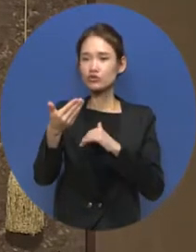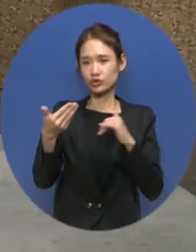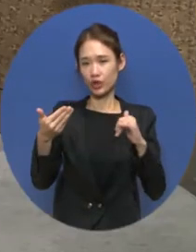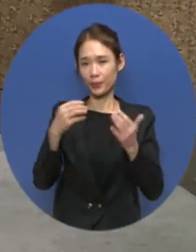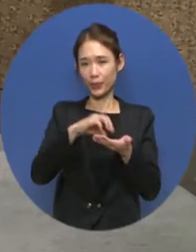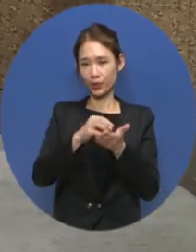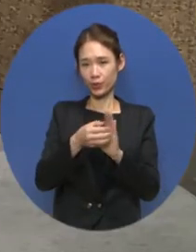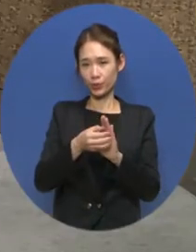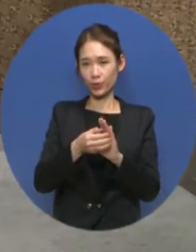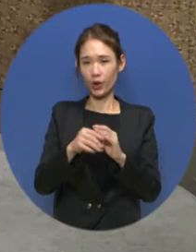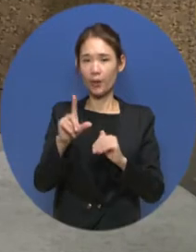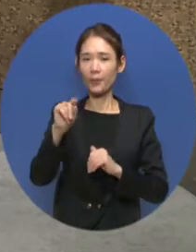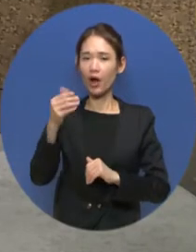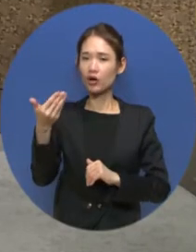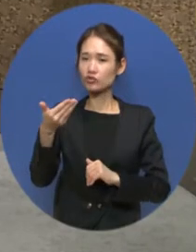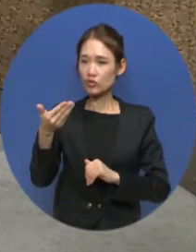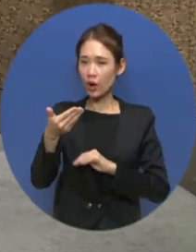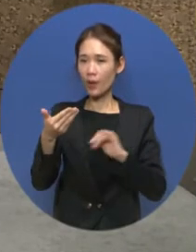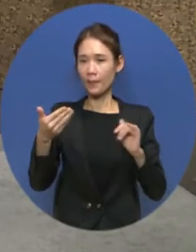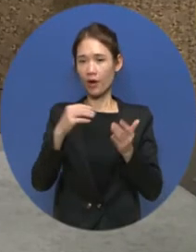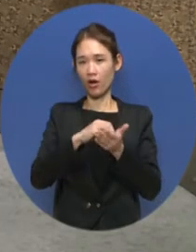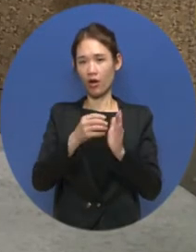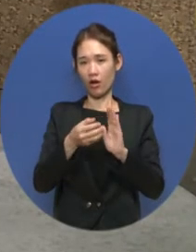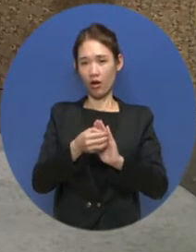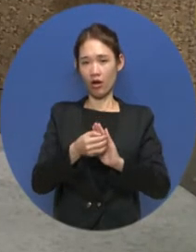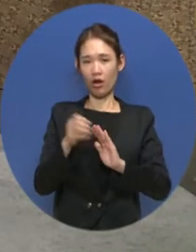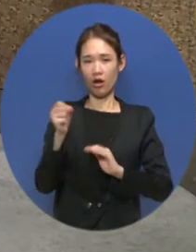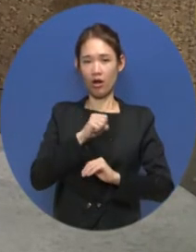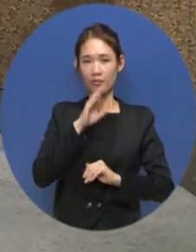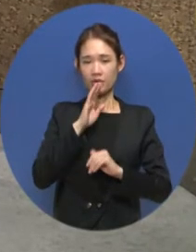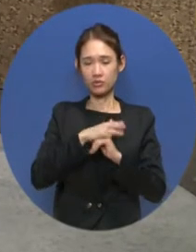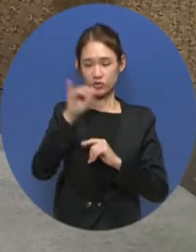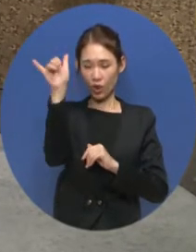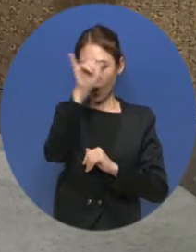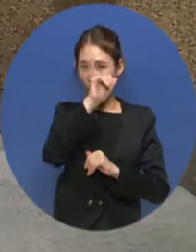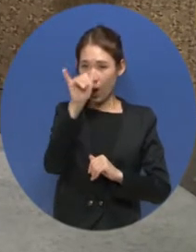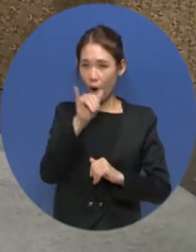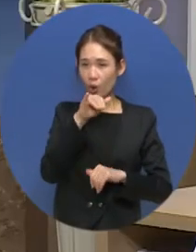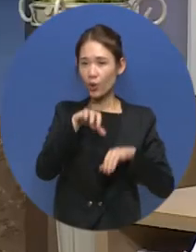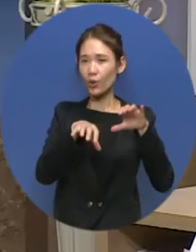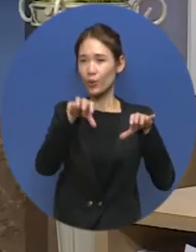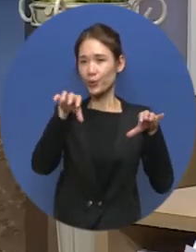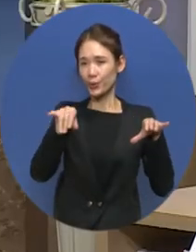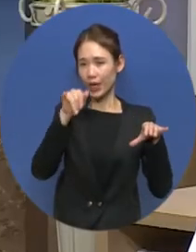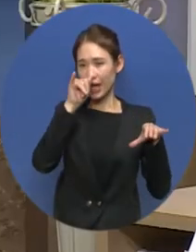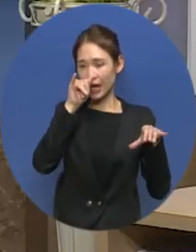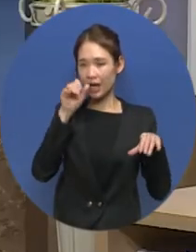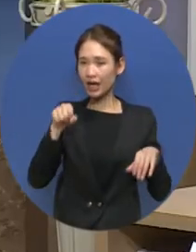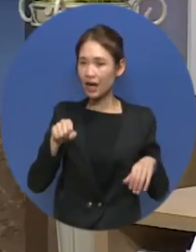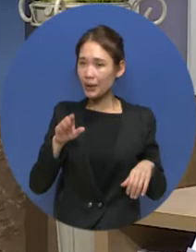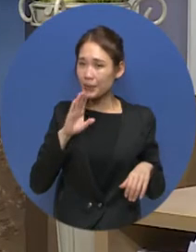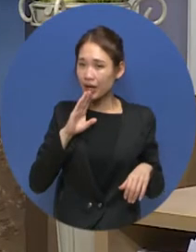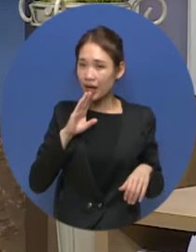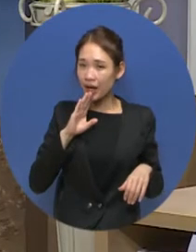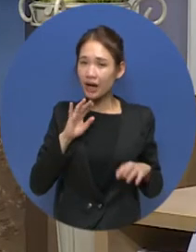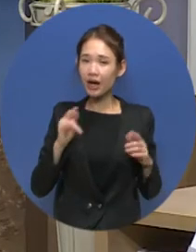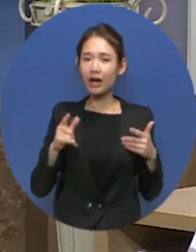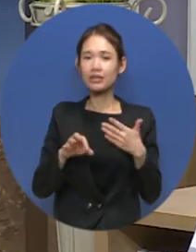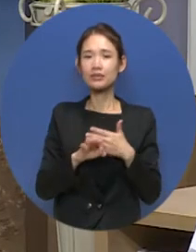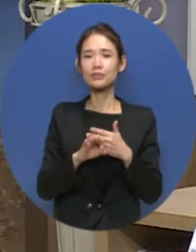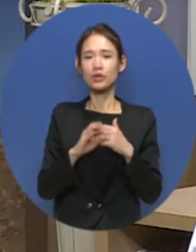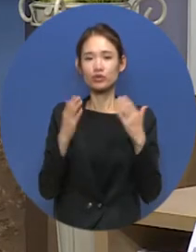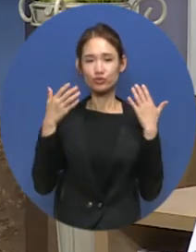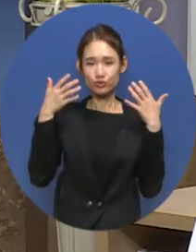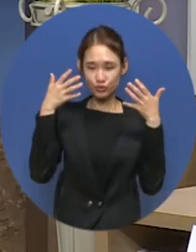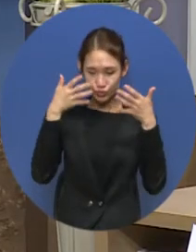됩니다. 19,000명 정도가 있다. 네. 근데 이 전국에 그러면 곳곳에 있는 건가요? 아니면 좀